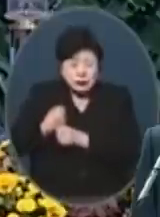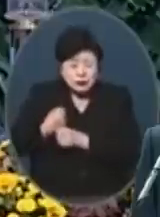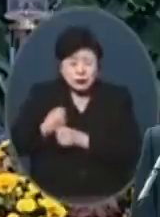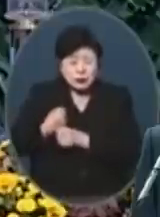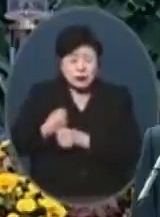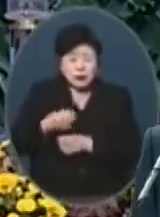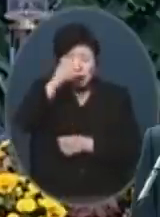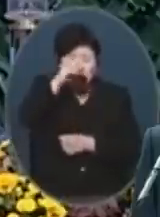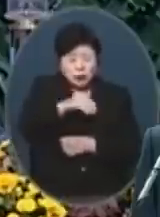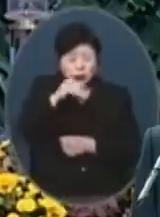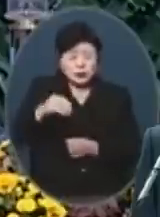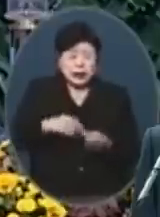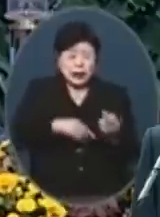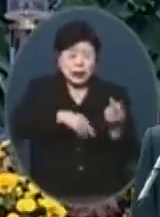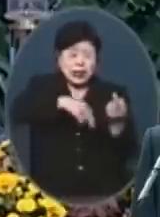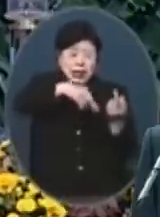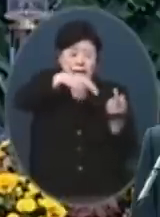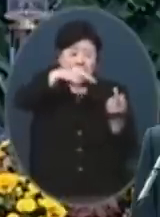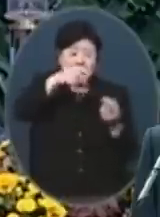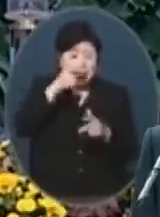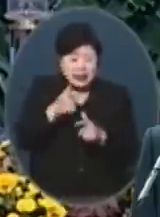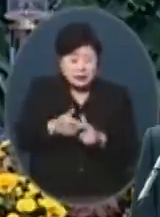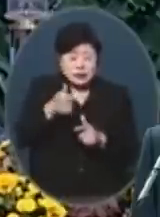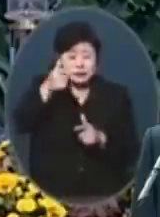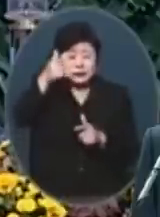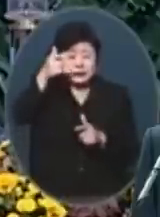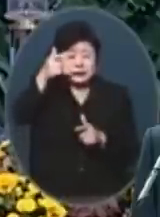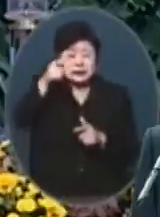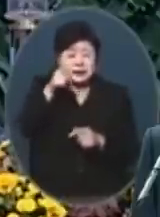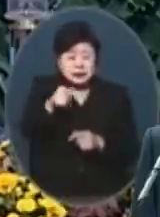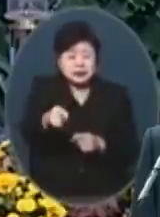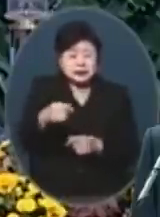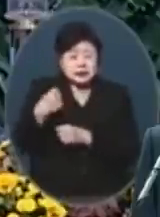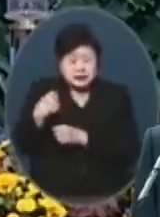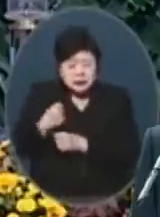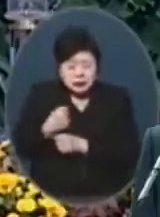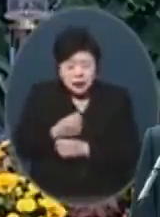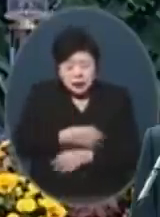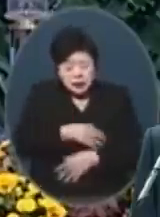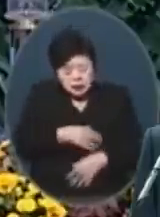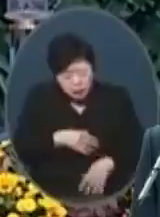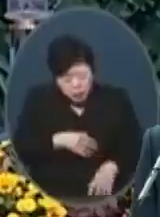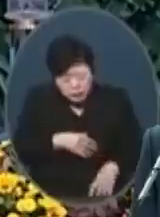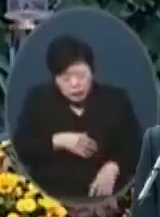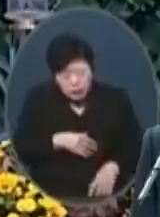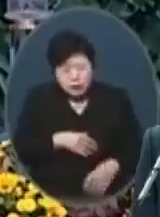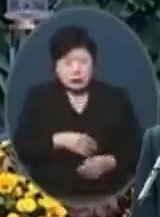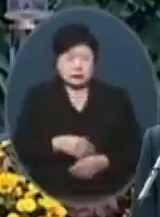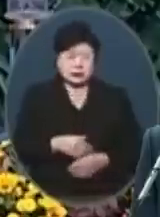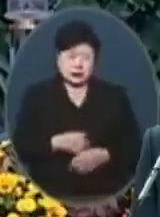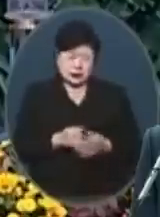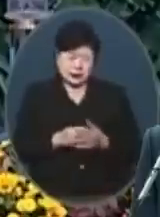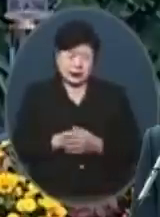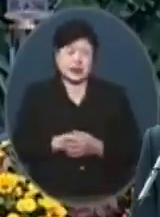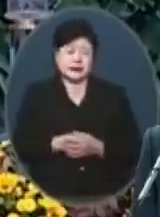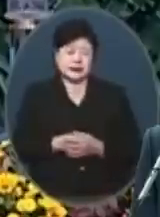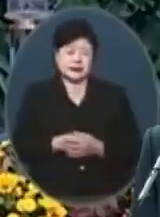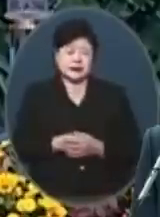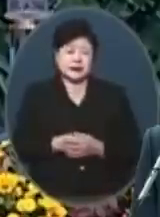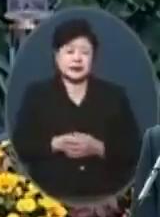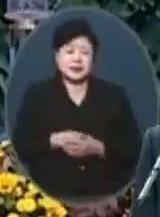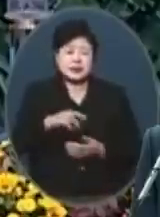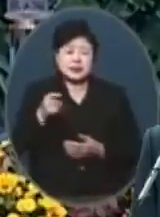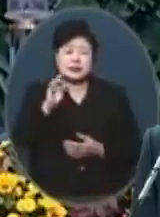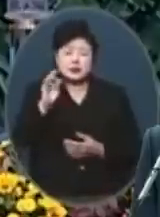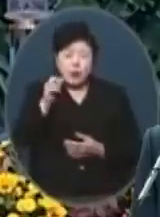골고다 올라가는데 예수님은 그것을 지고 갈 힘조차 없었으며 그래서